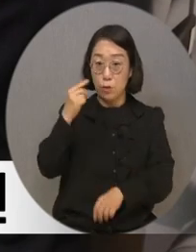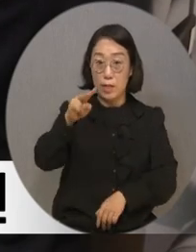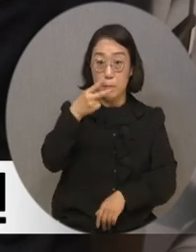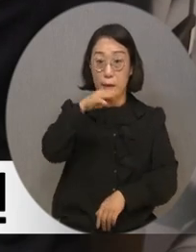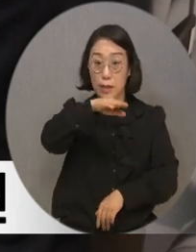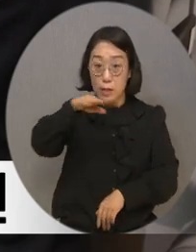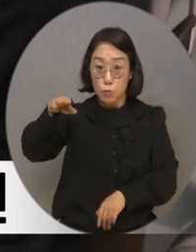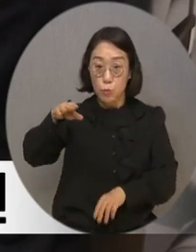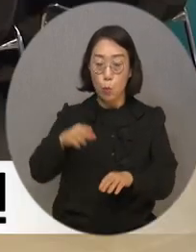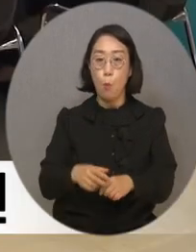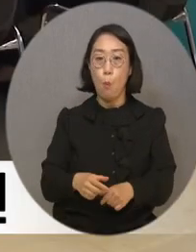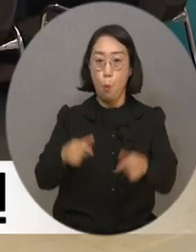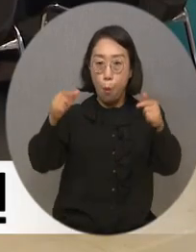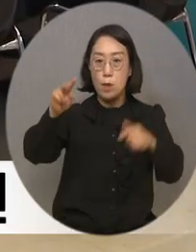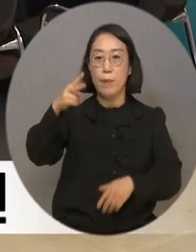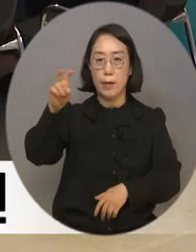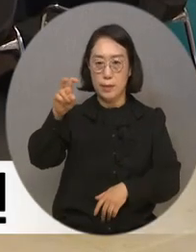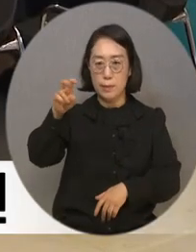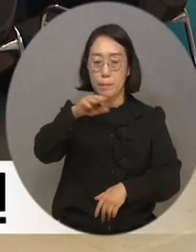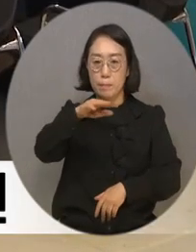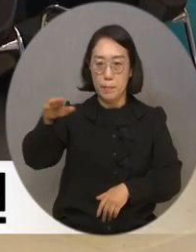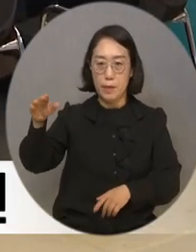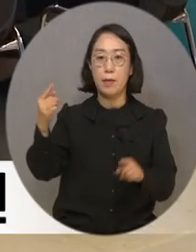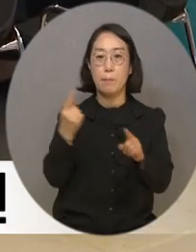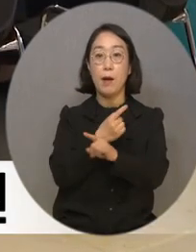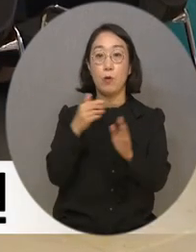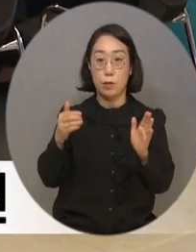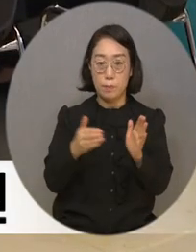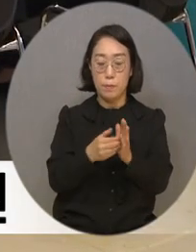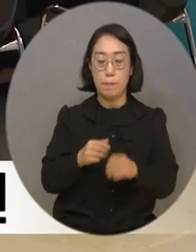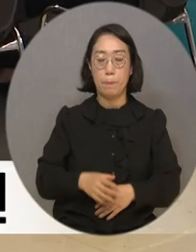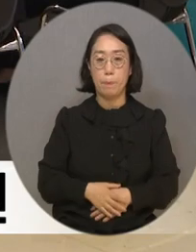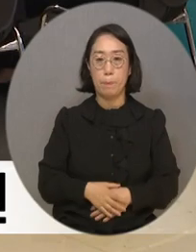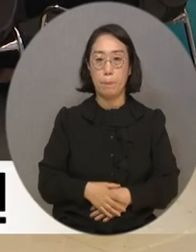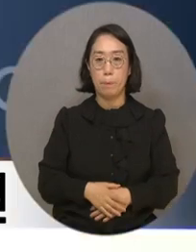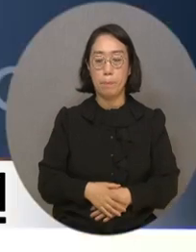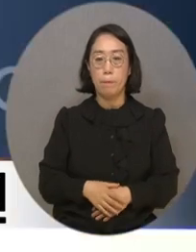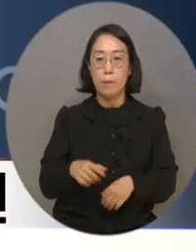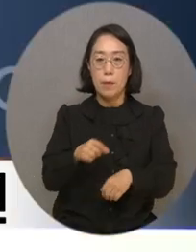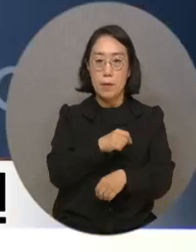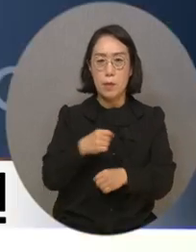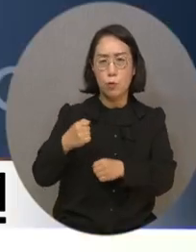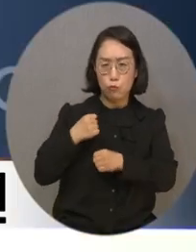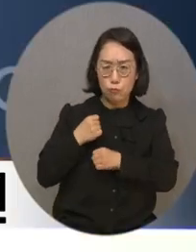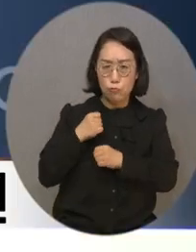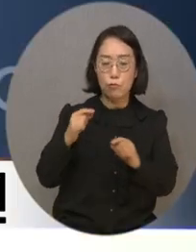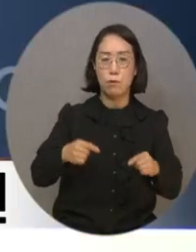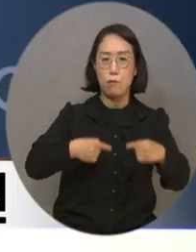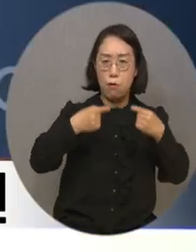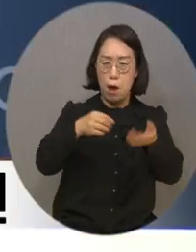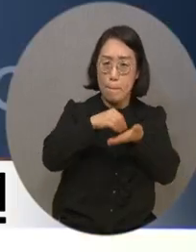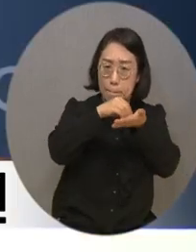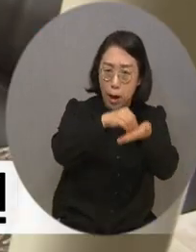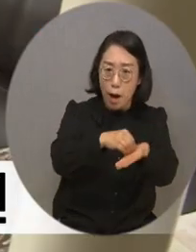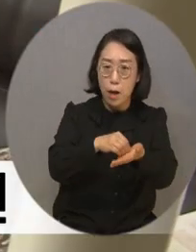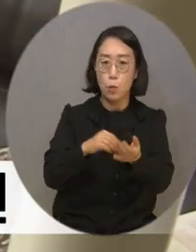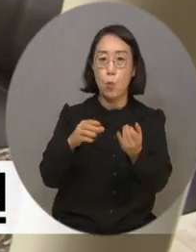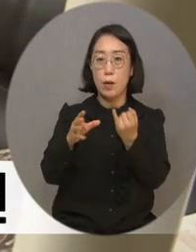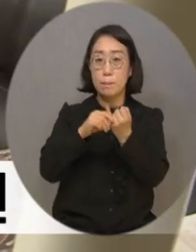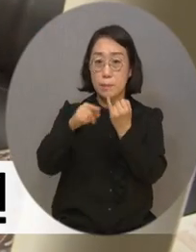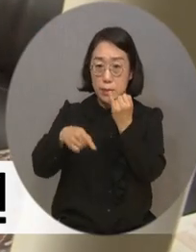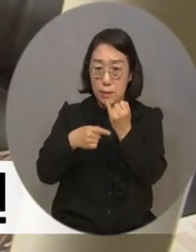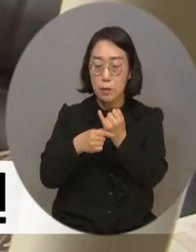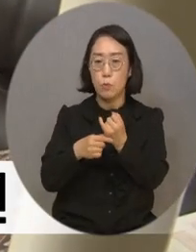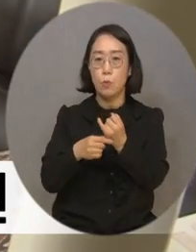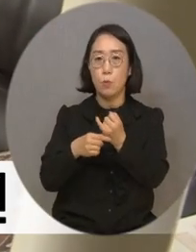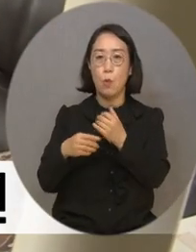원에서 220만 원으로 가입 기준이 개선됐습니다. 특히 군입대를 비롯해 임신, 출산, 육아로 인해